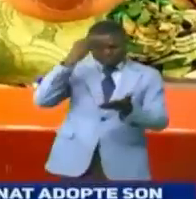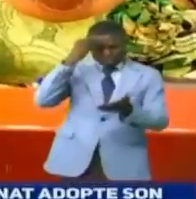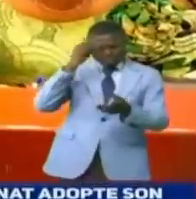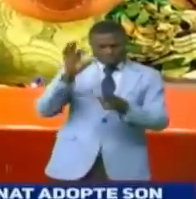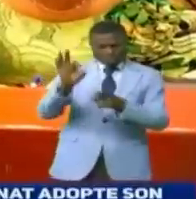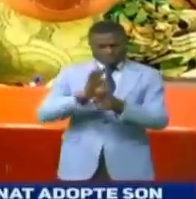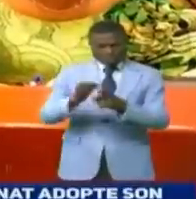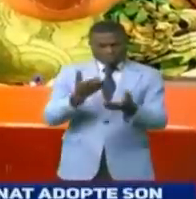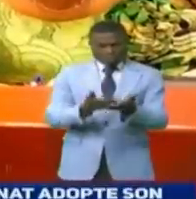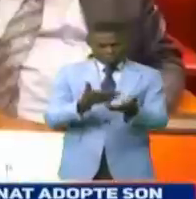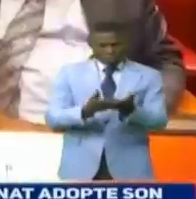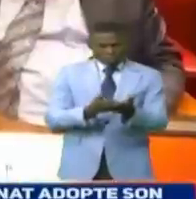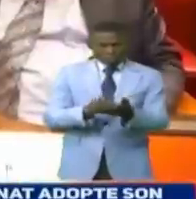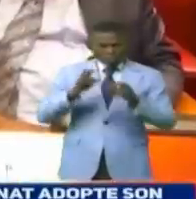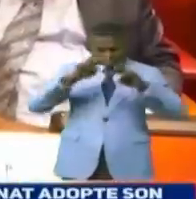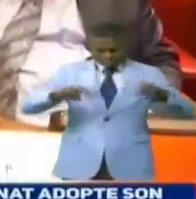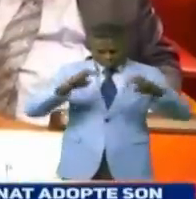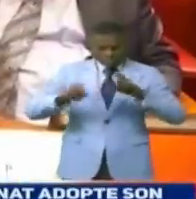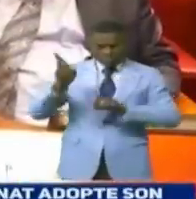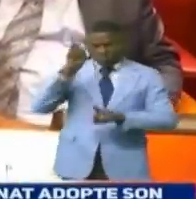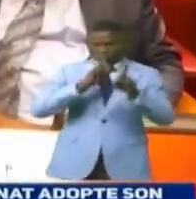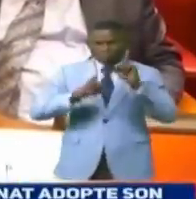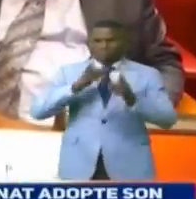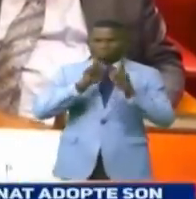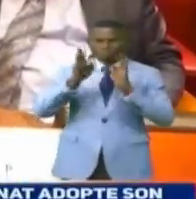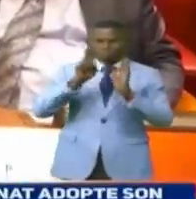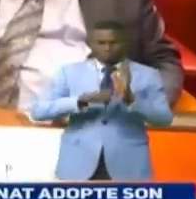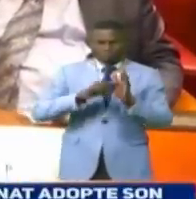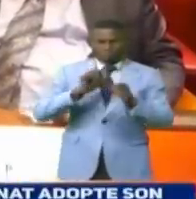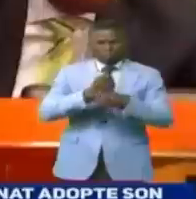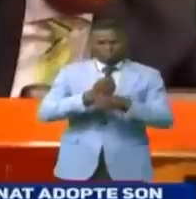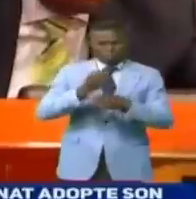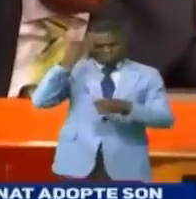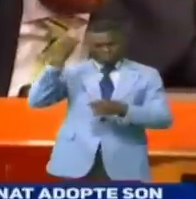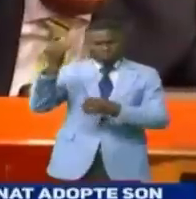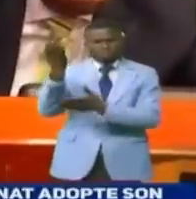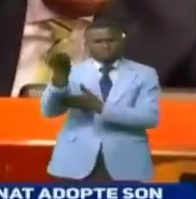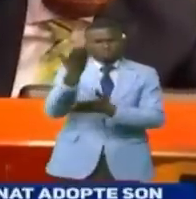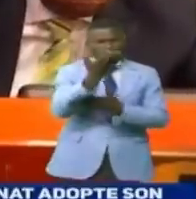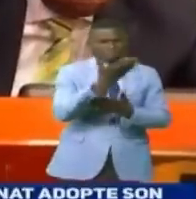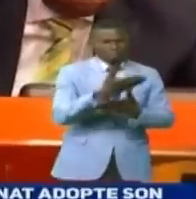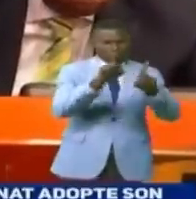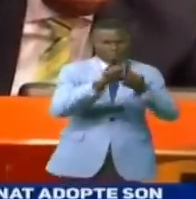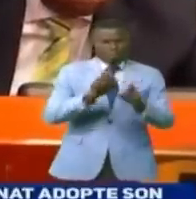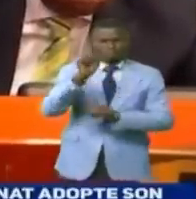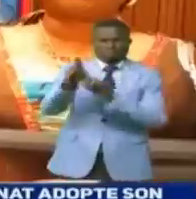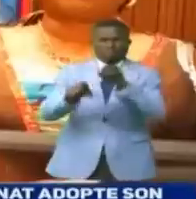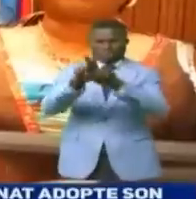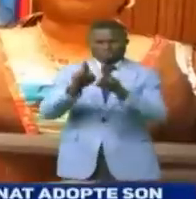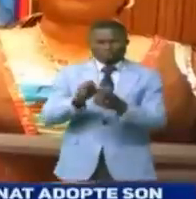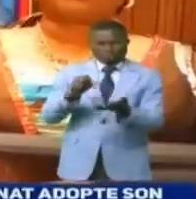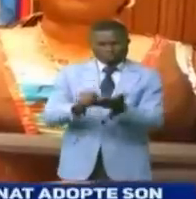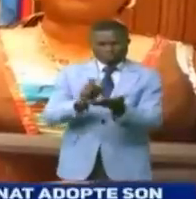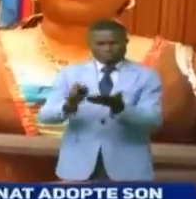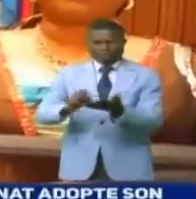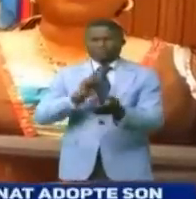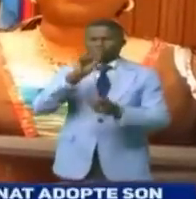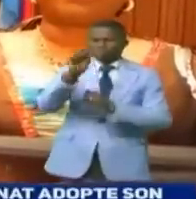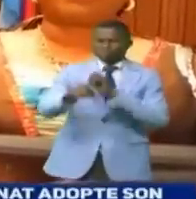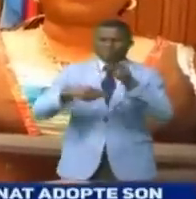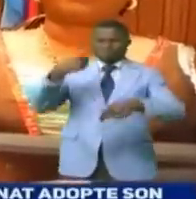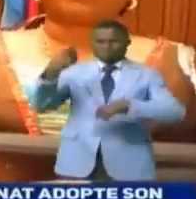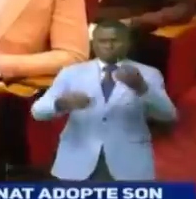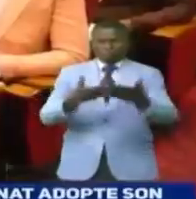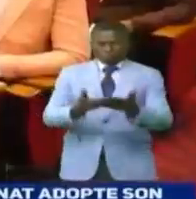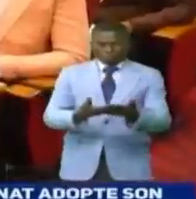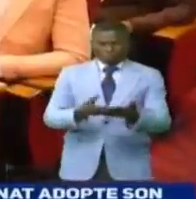session a effectué des contrôles parlementaires en initiant des interpellations et des questions écrites et orales avec débat. Il